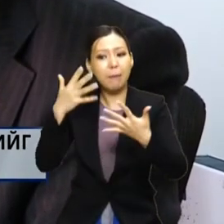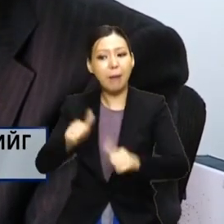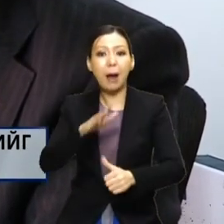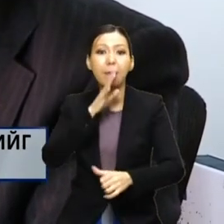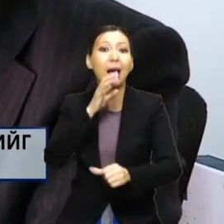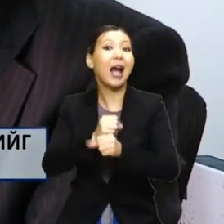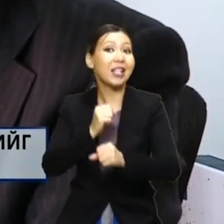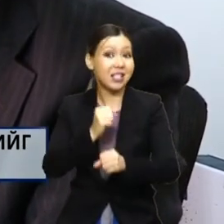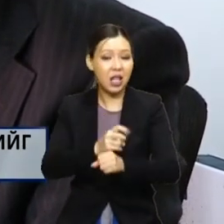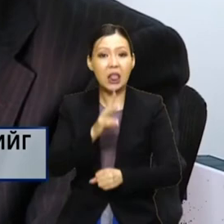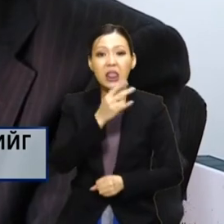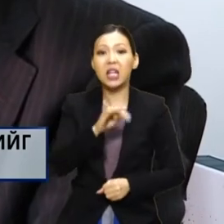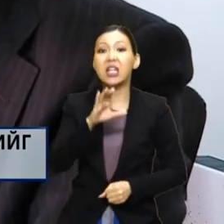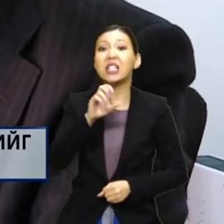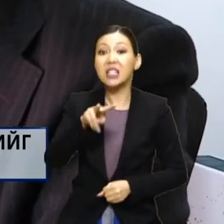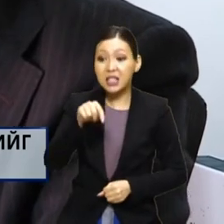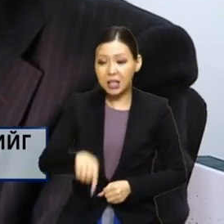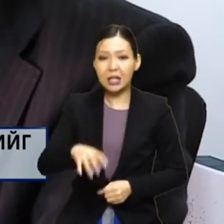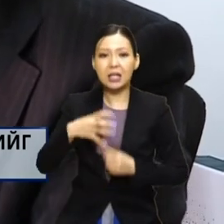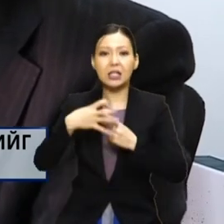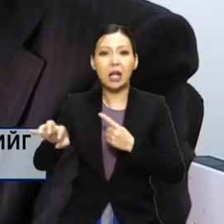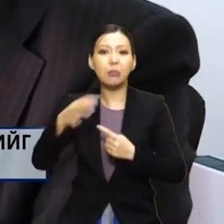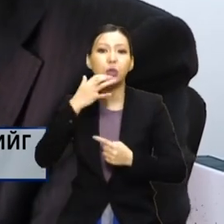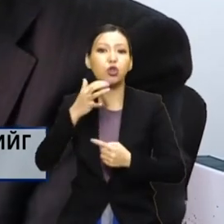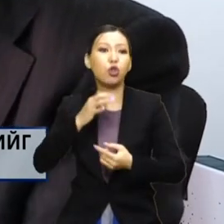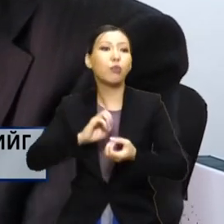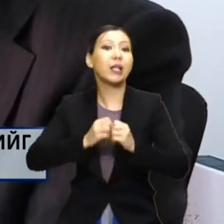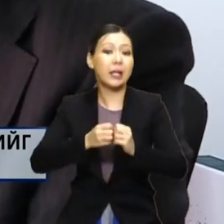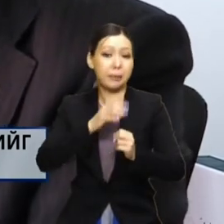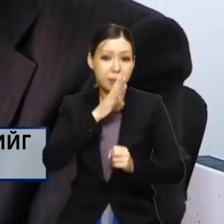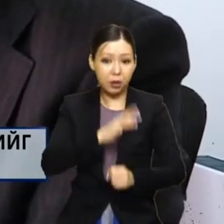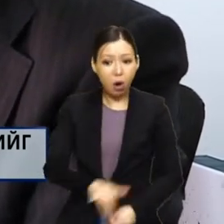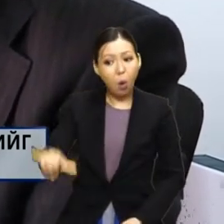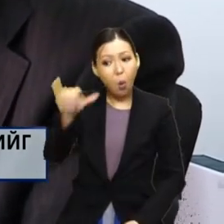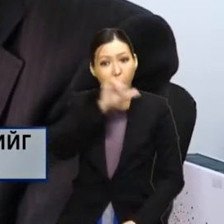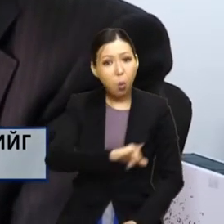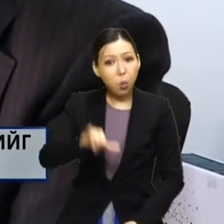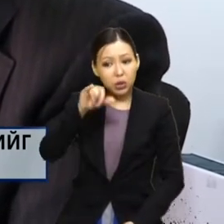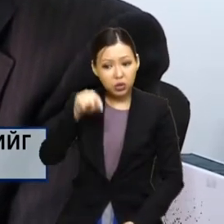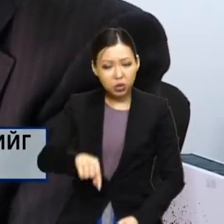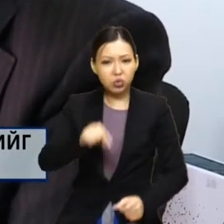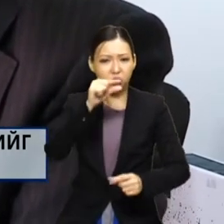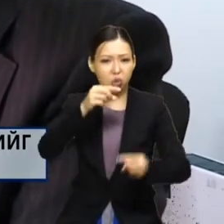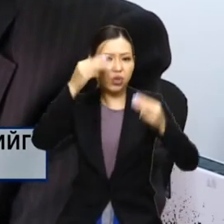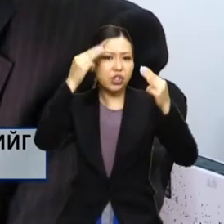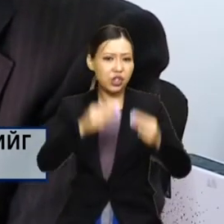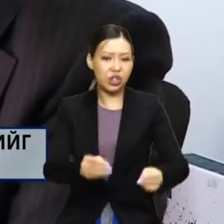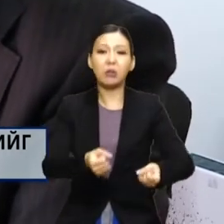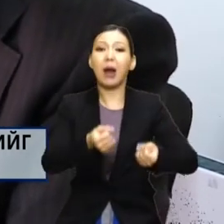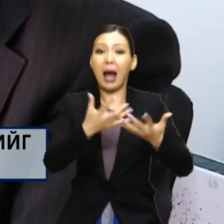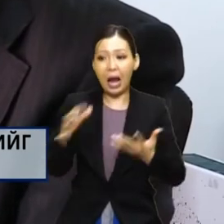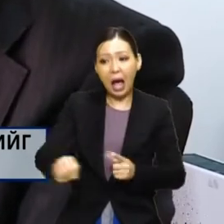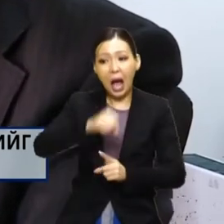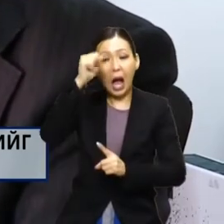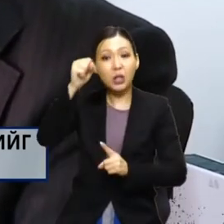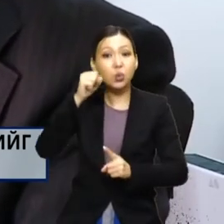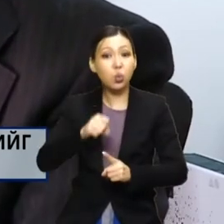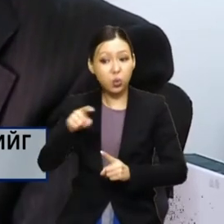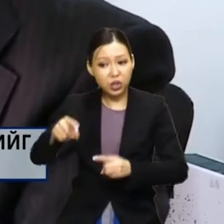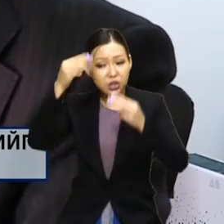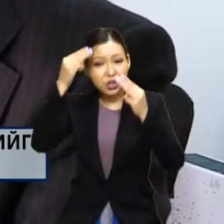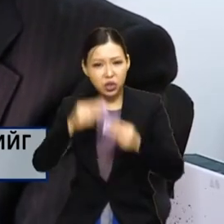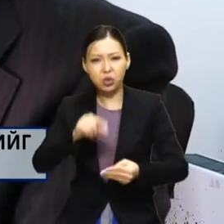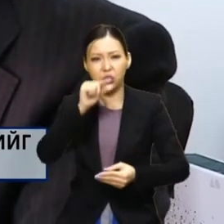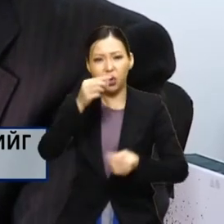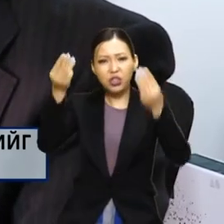Нийслэлд мөн салбар зөвлөл байгуулна. Ингээд ирэхээр яг үхэр ер нь улс даяараа энэ нэг шийдвэр гаргалт аливаа асуудлыг шийдгэж байгаа